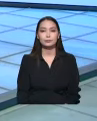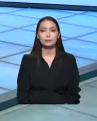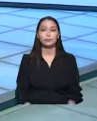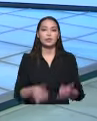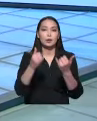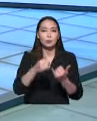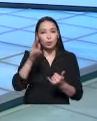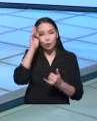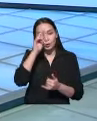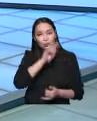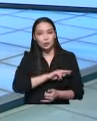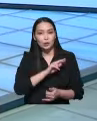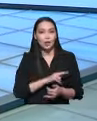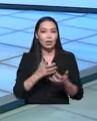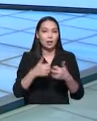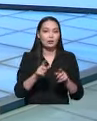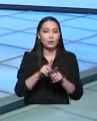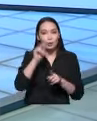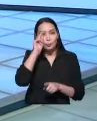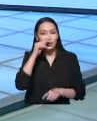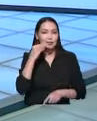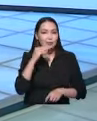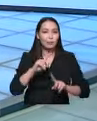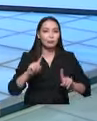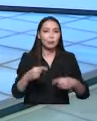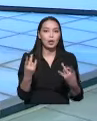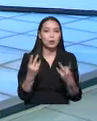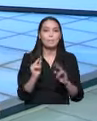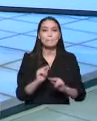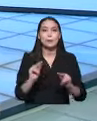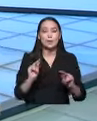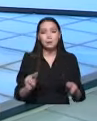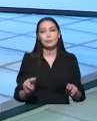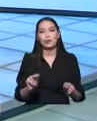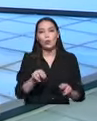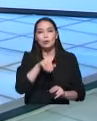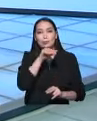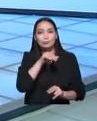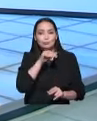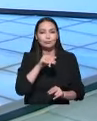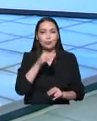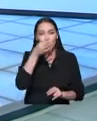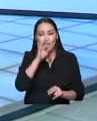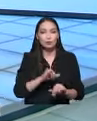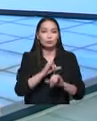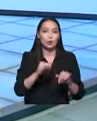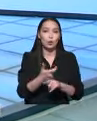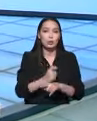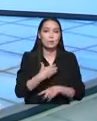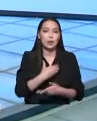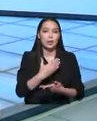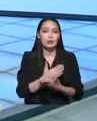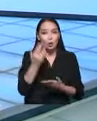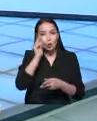Бүгінде білім беру жүйесін трансформациялау, білім сапасын жақсартып, педагогтардың біліктілігін арттыру өзекті мәселе. Бұл орайда білім берудің